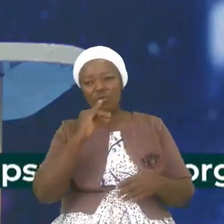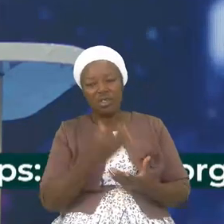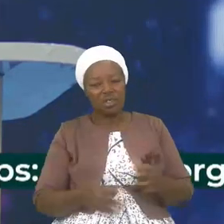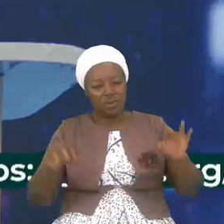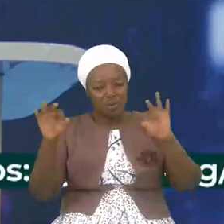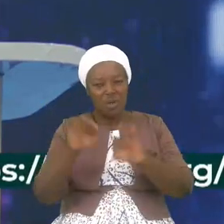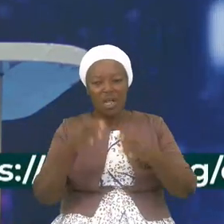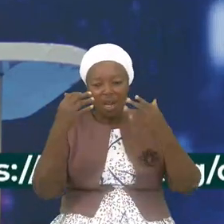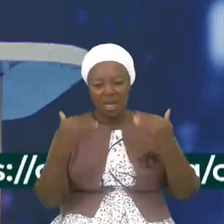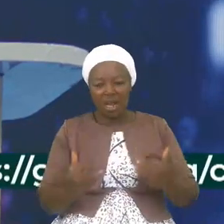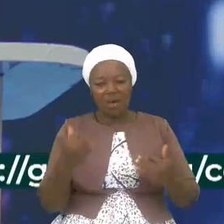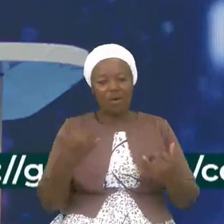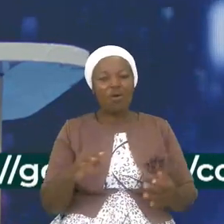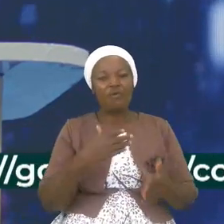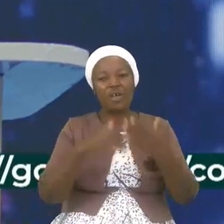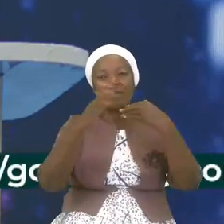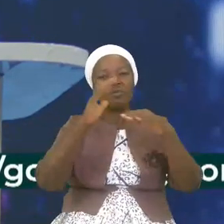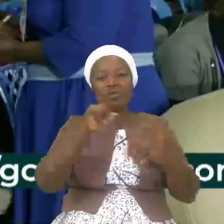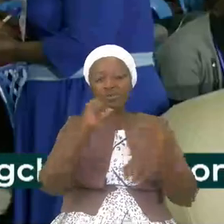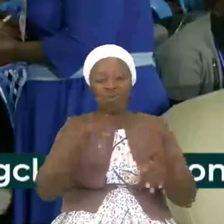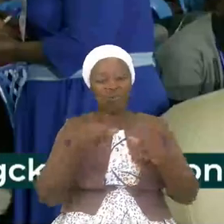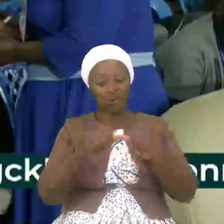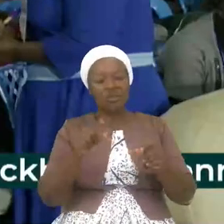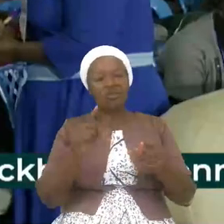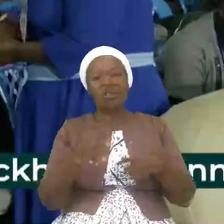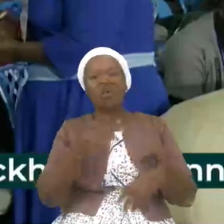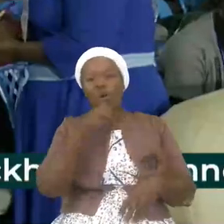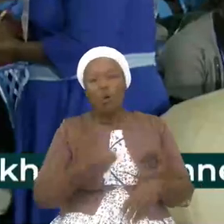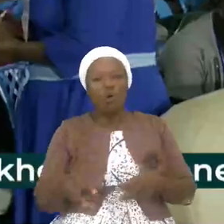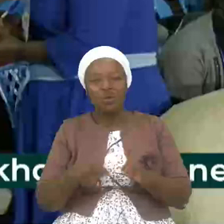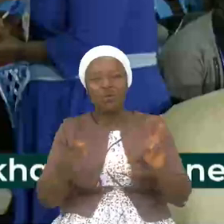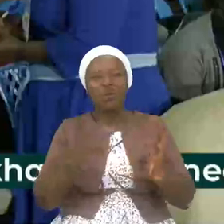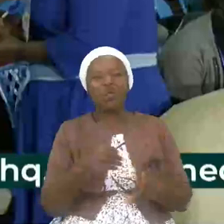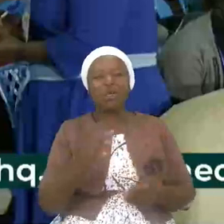digne maintenant pour le ciel ne va plus continuer dans l'ancienne vie.